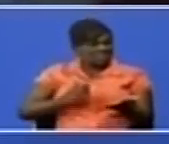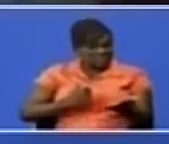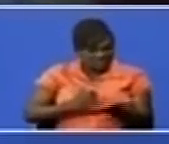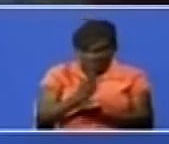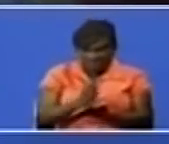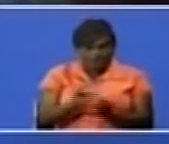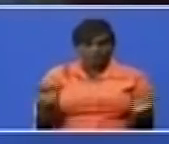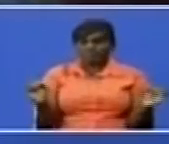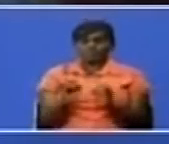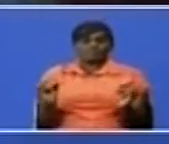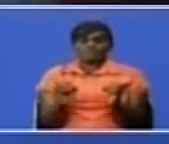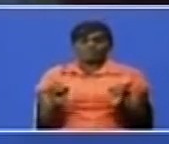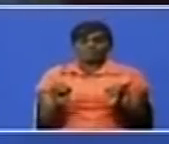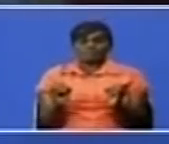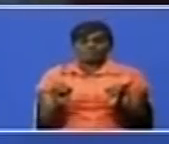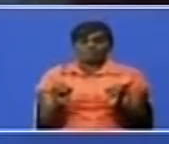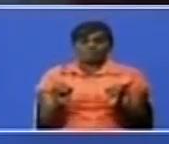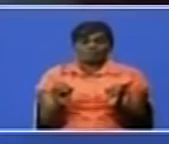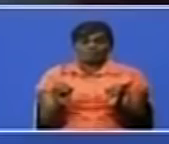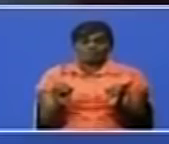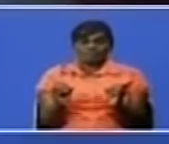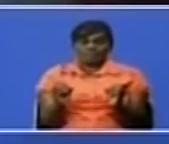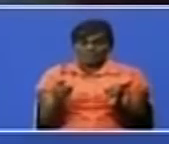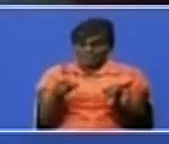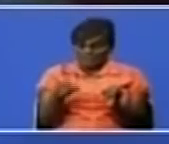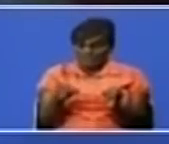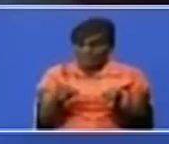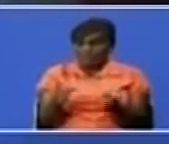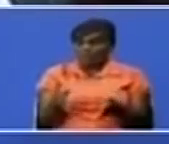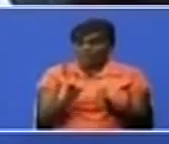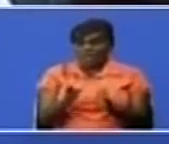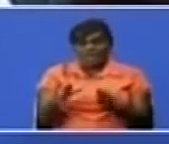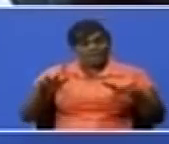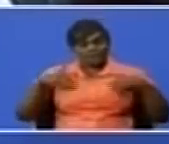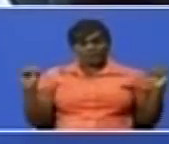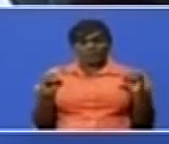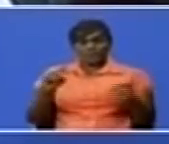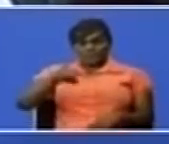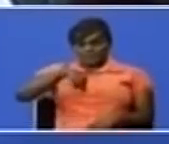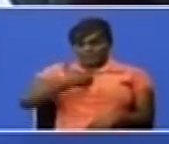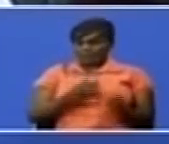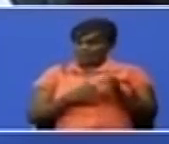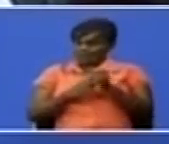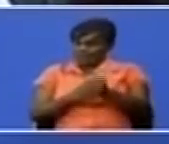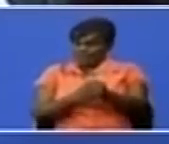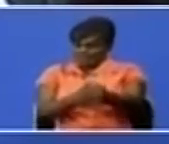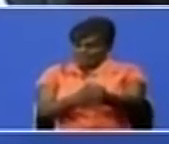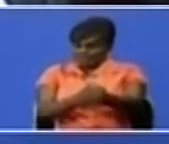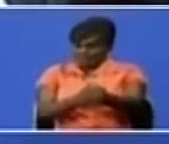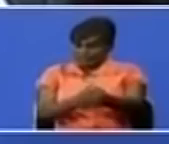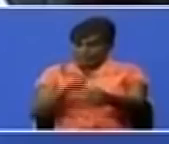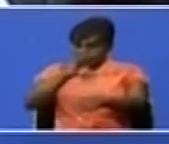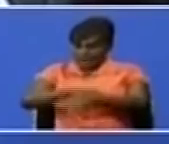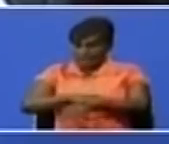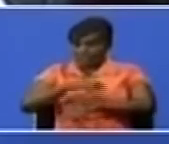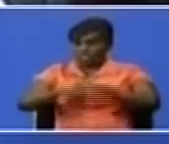If the end is to fight terrorism, this means of fighting terrorism is not acceptable. Sisi kama viongozi tutachukua